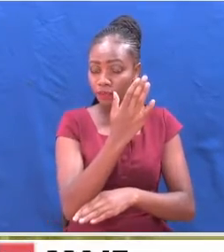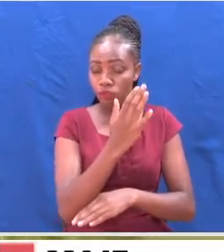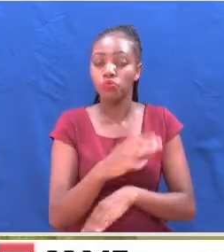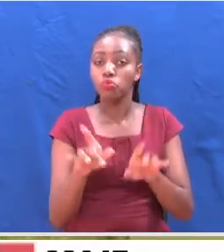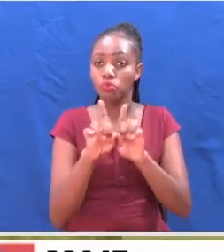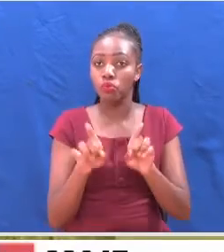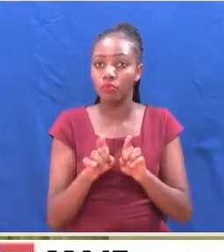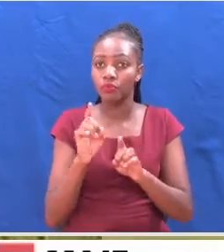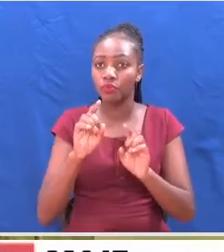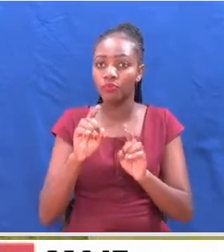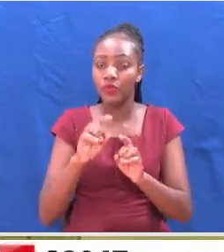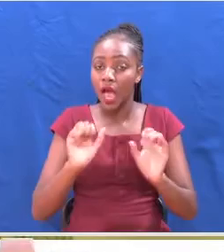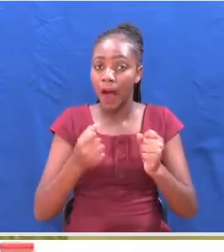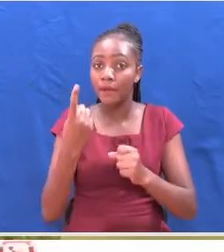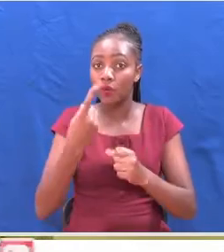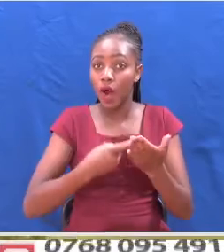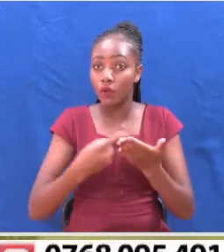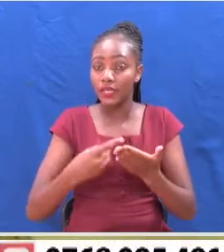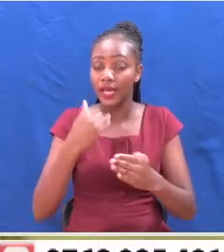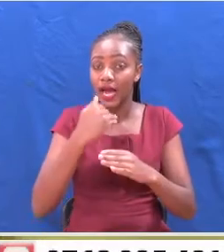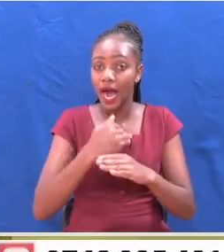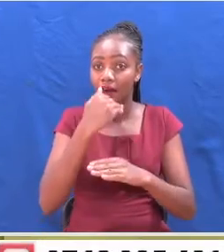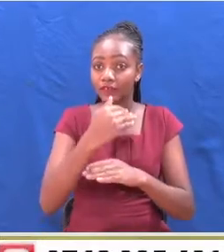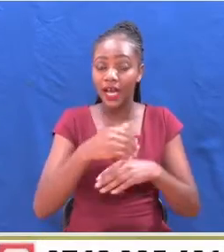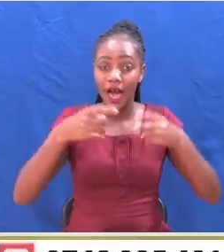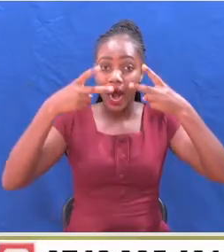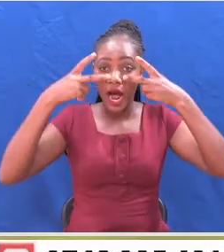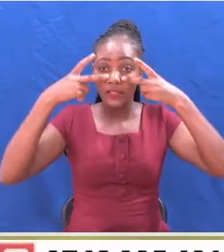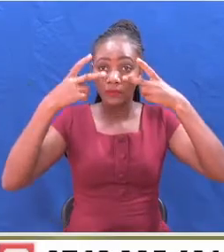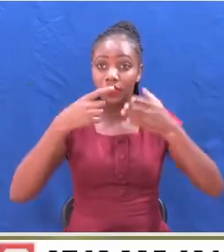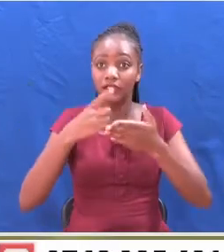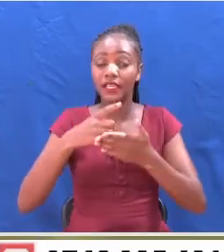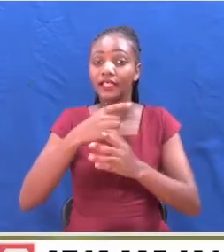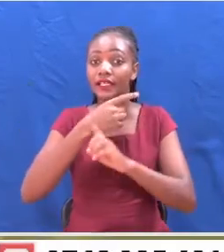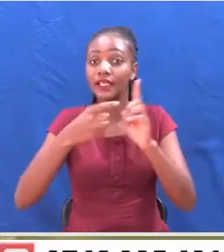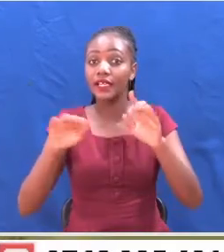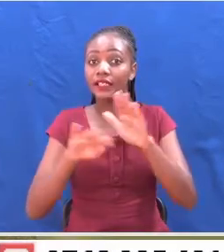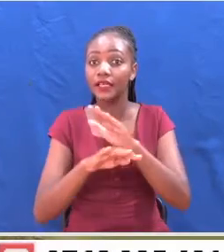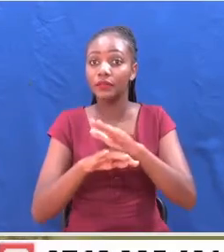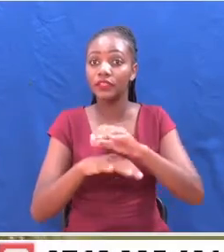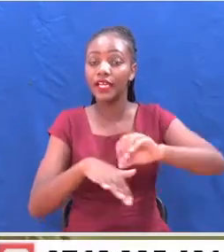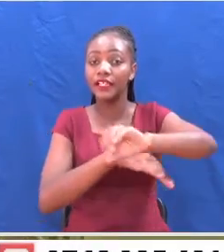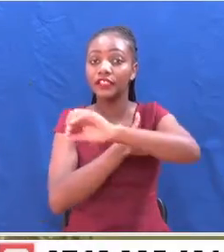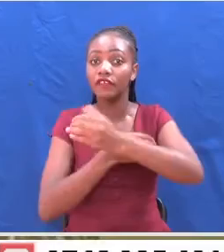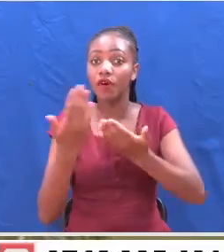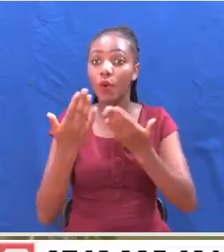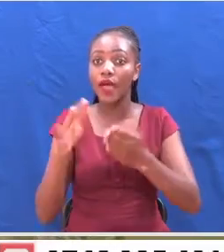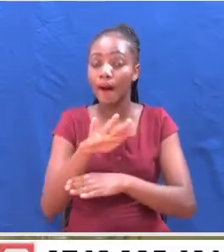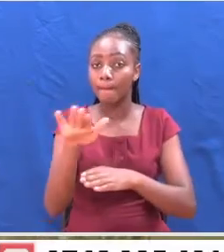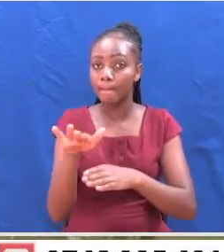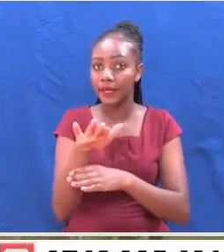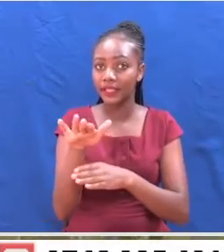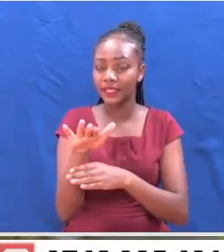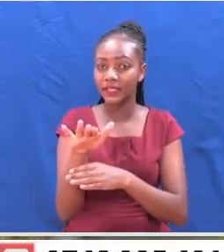ulitekelezwa. Tukio hili linajiri wiki moja tu baada ya Al-Shabaab kudai kumuua naibu chifu mmoja katika eneo la ana